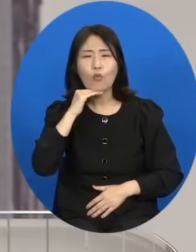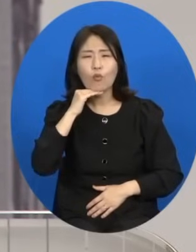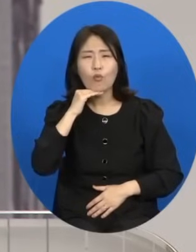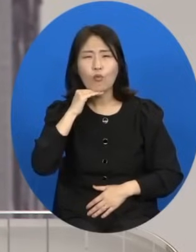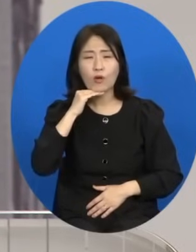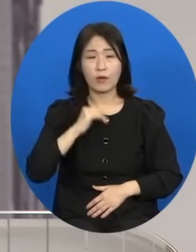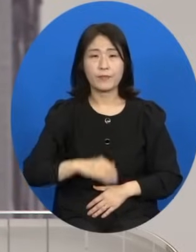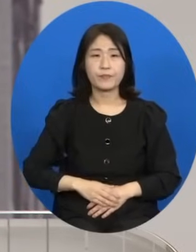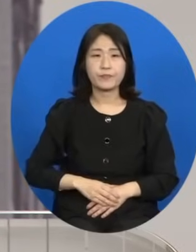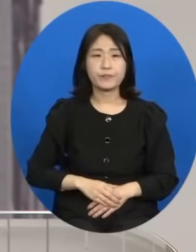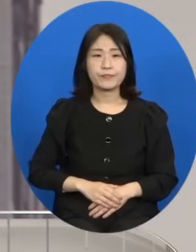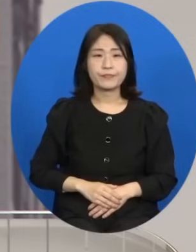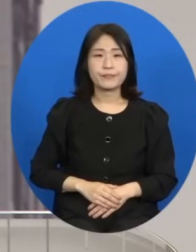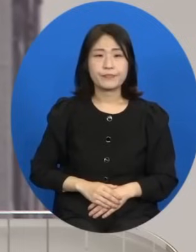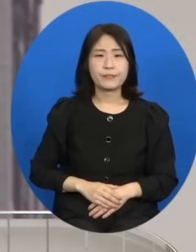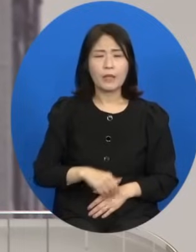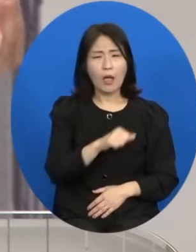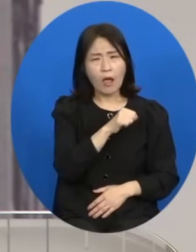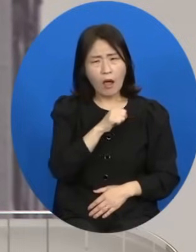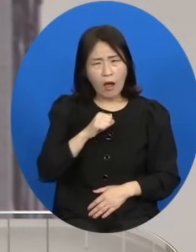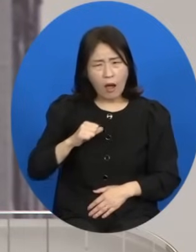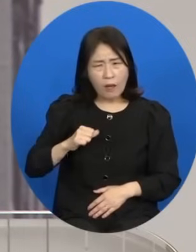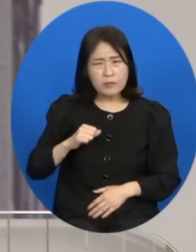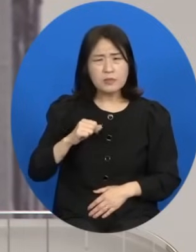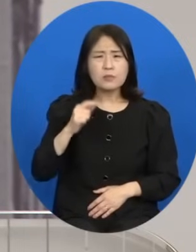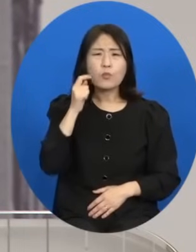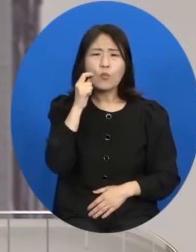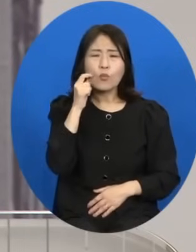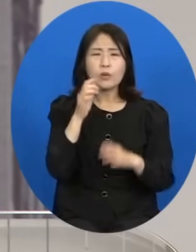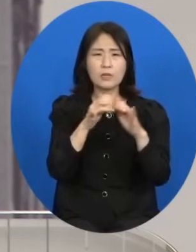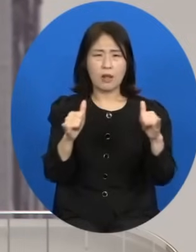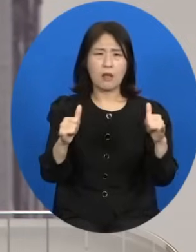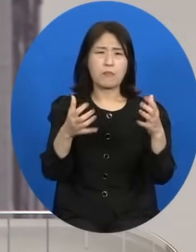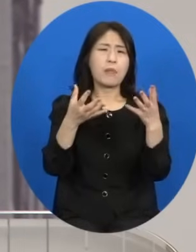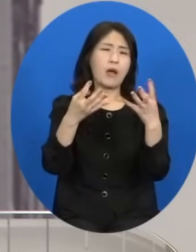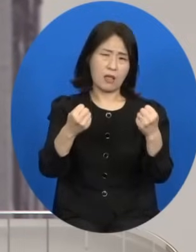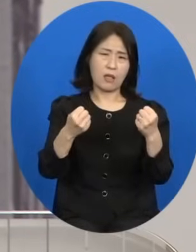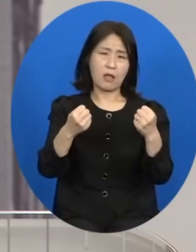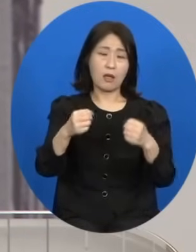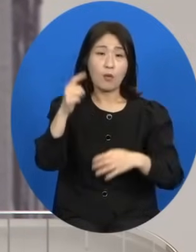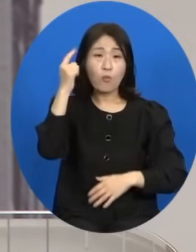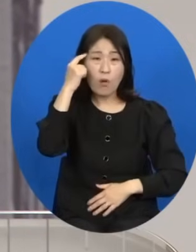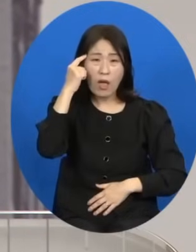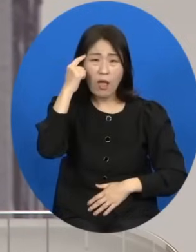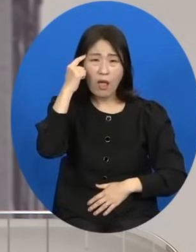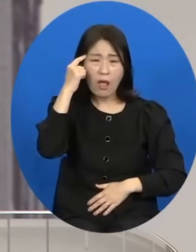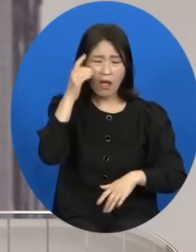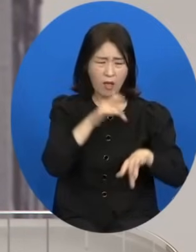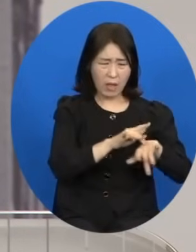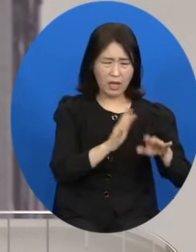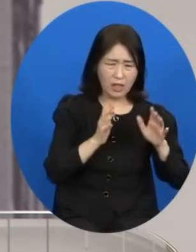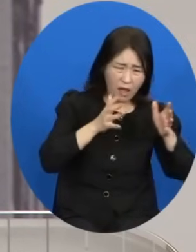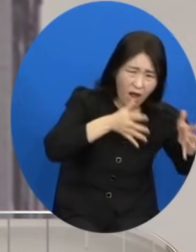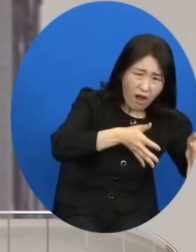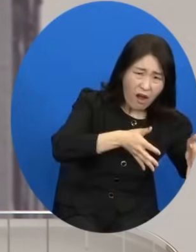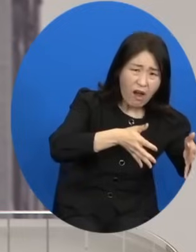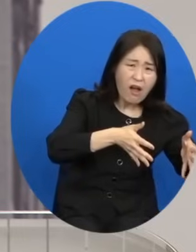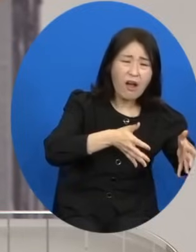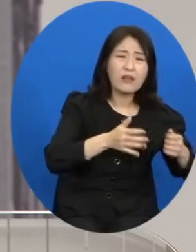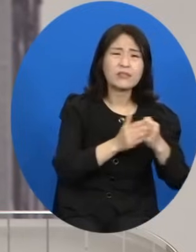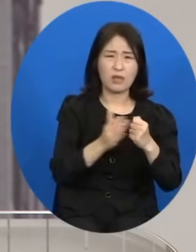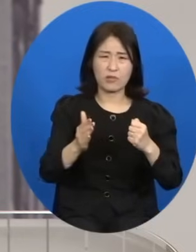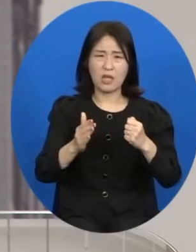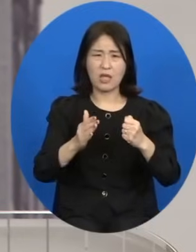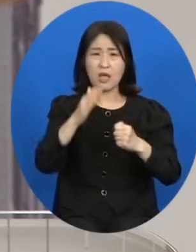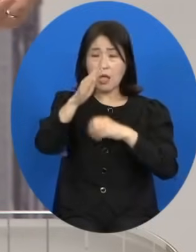견디지 못하는 사람들이 너무나 많기 때문에 그래요 왜냐면 마귀에게 소가 넘어가기 때문에 하나님 나라